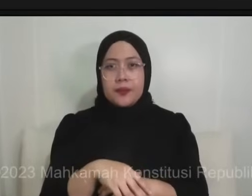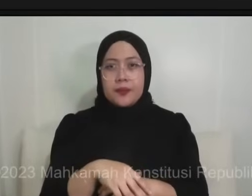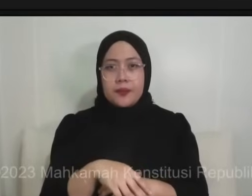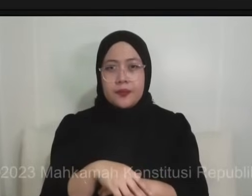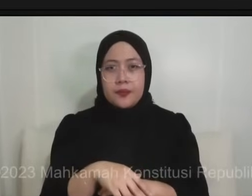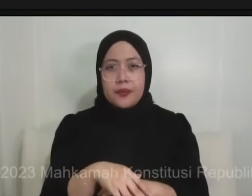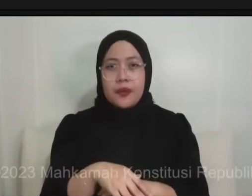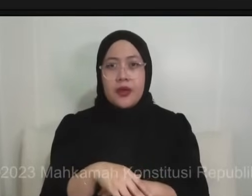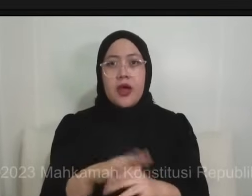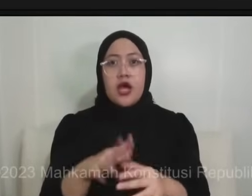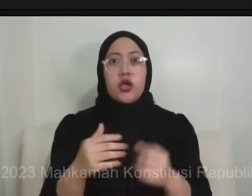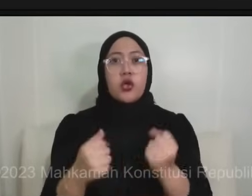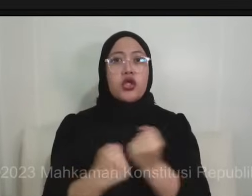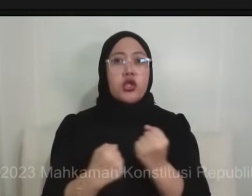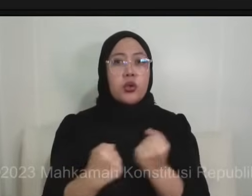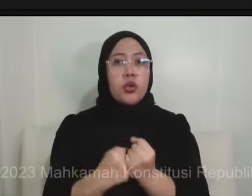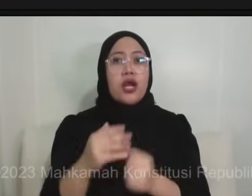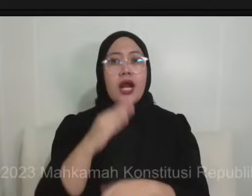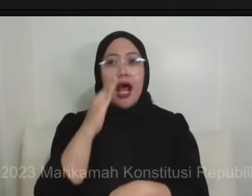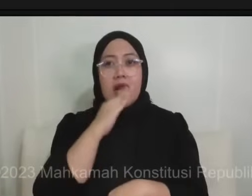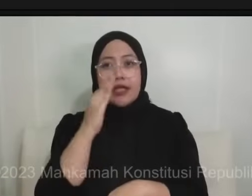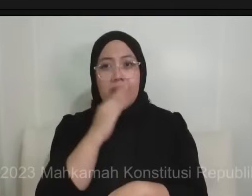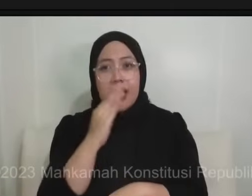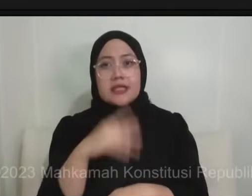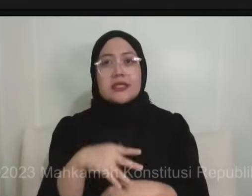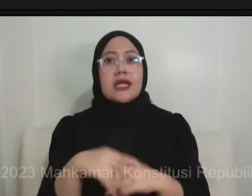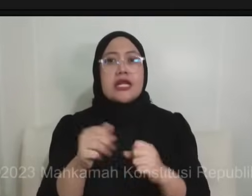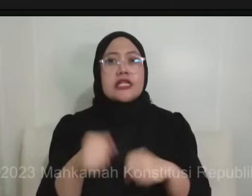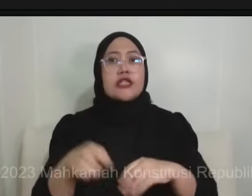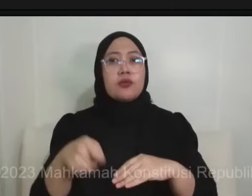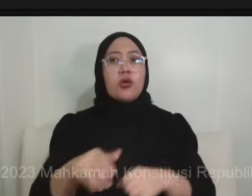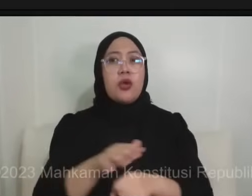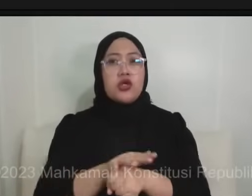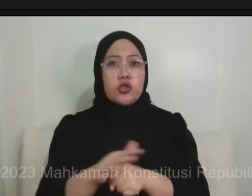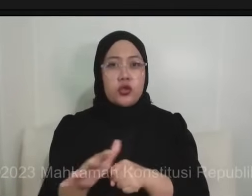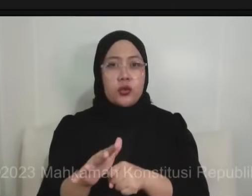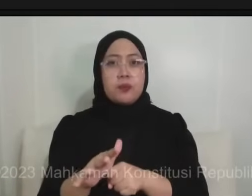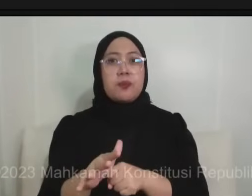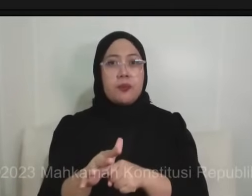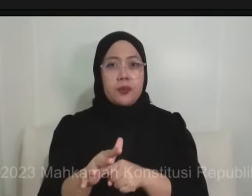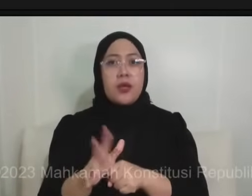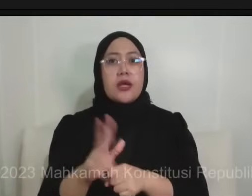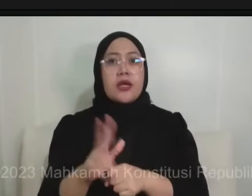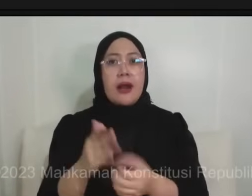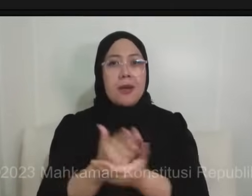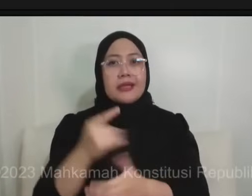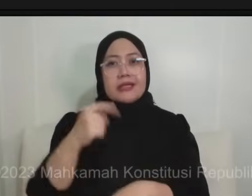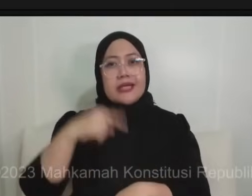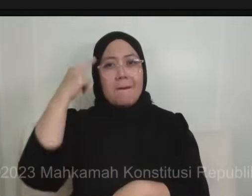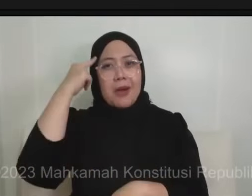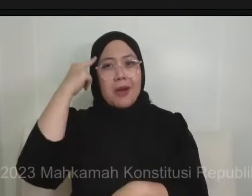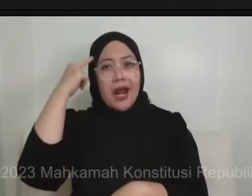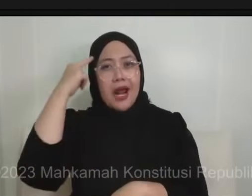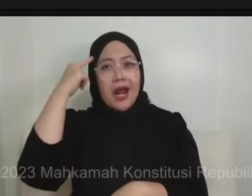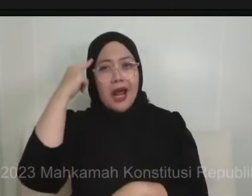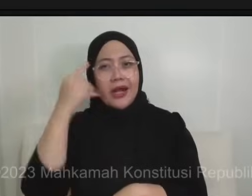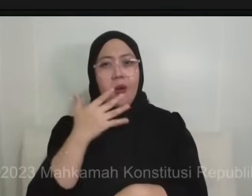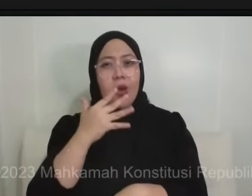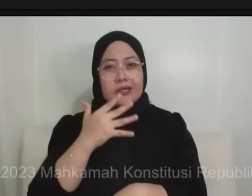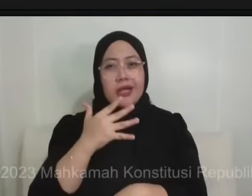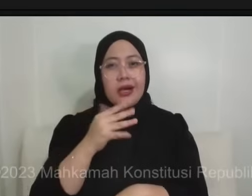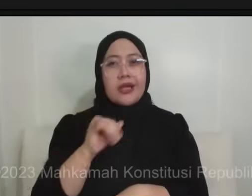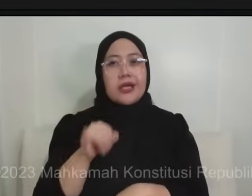tanpa didukung dengan alasan-alasan konusional yang cukup Reason dalam batas pel yang wajar sehingga hal ini menjadikan